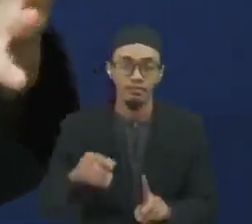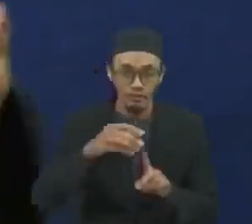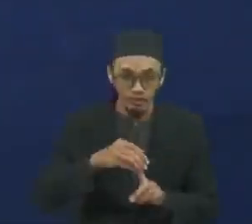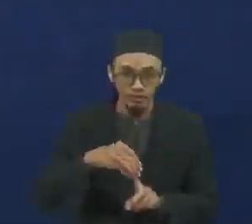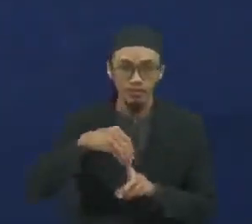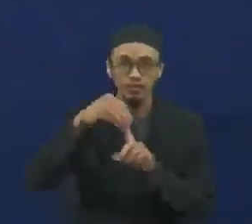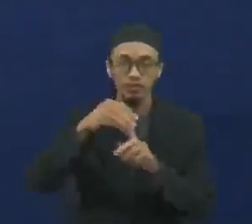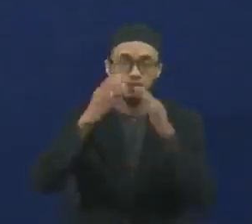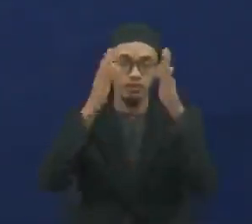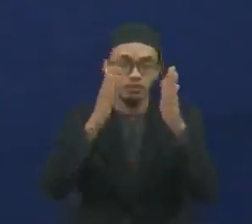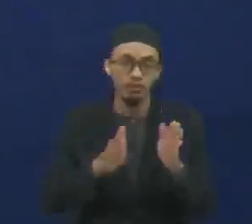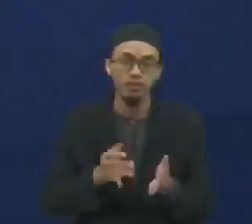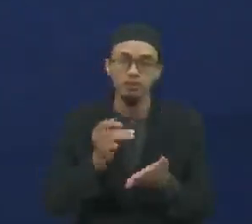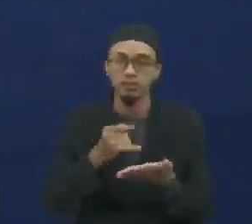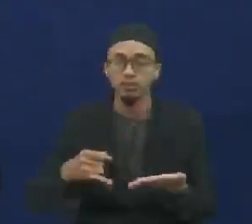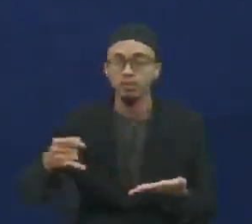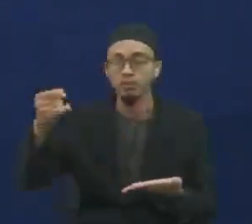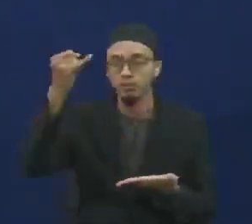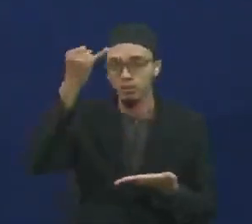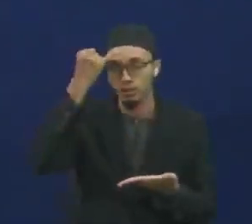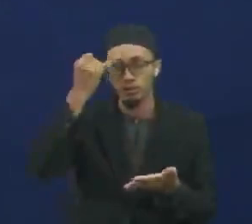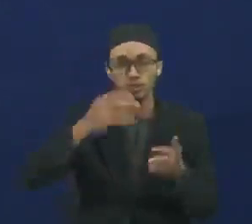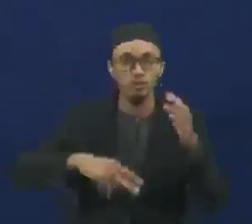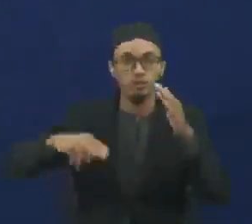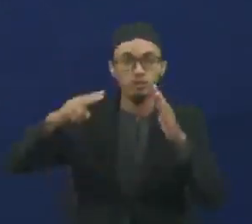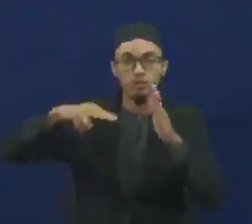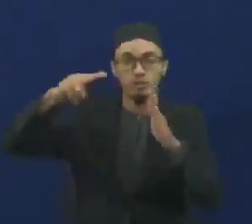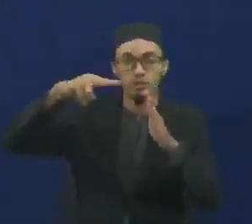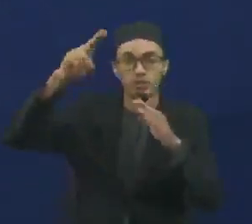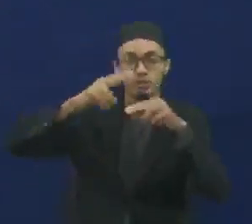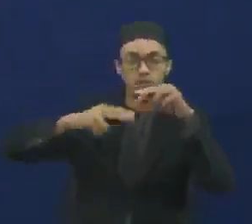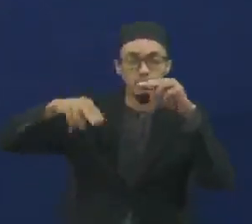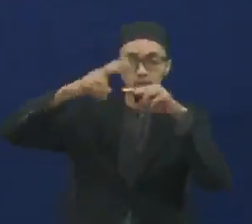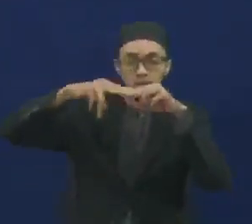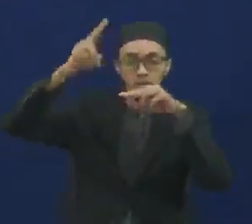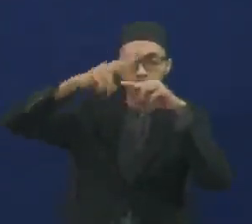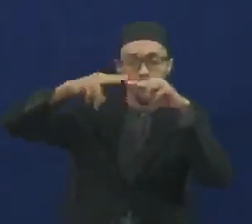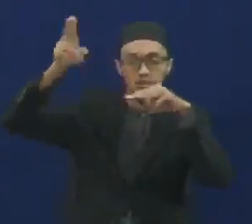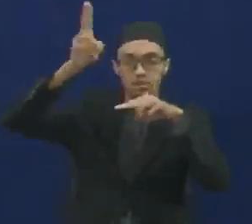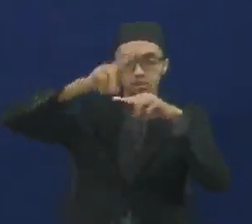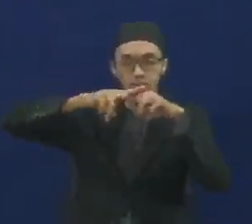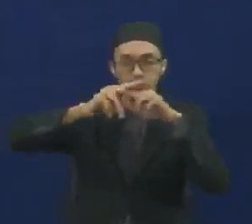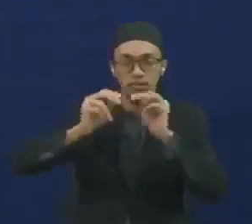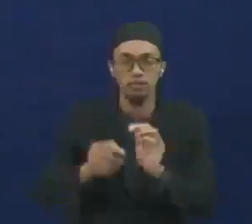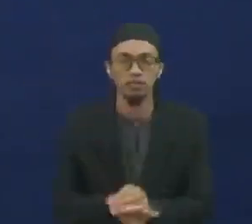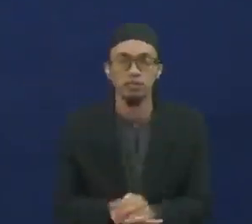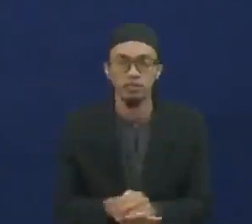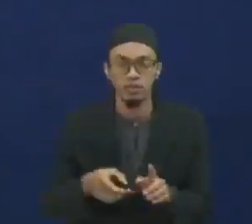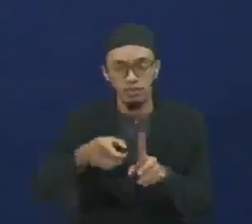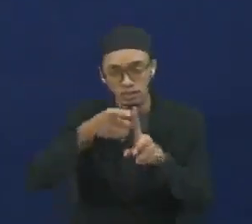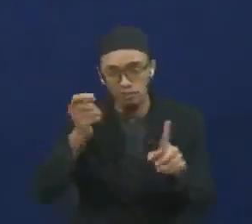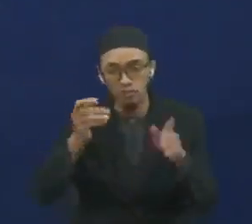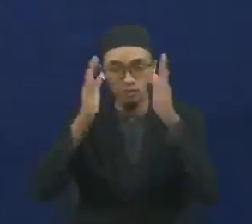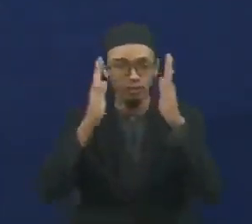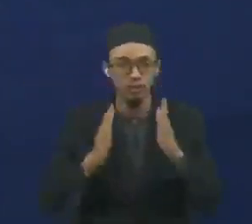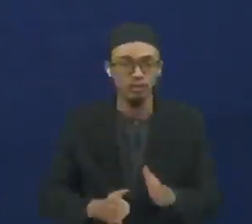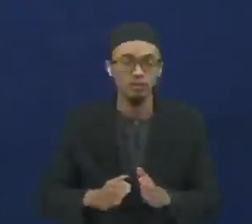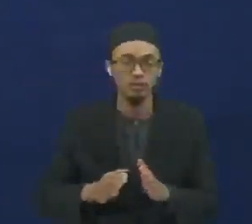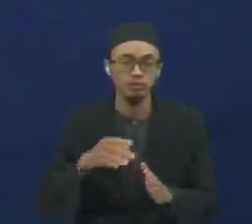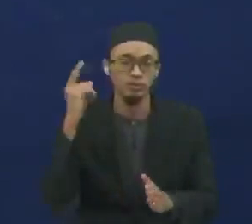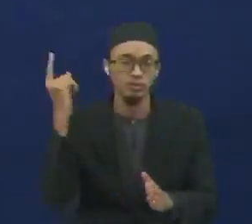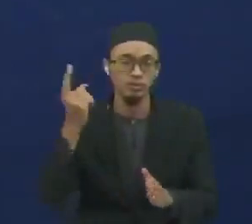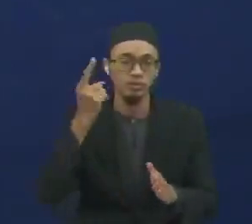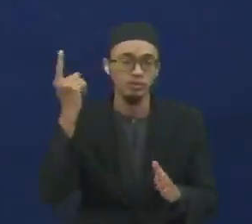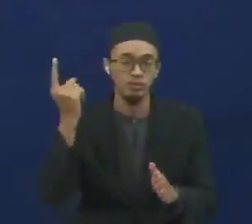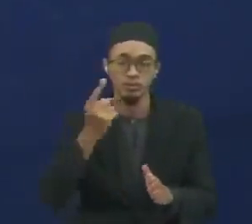itu berganda lebih daripada orang yang sekadar abid, orang yang sekadar hanya beribadah, yang tak cukup ilmu. Macam